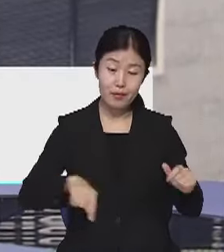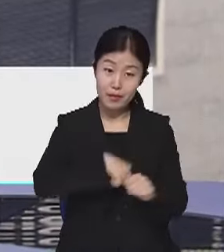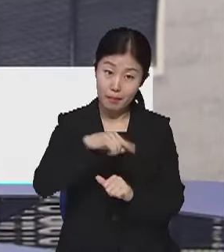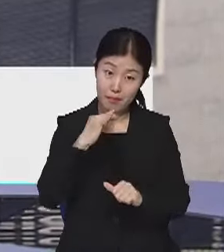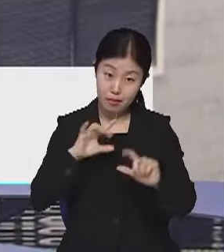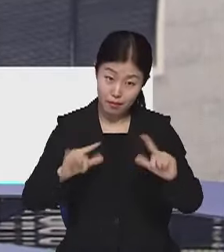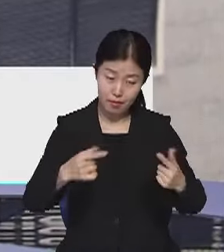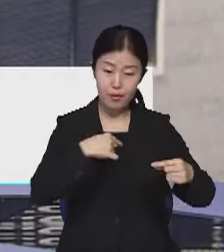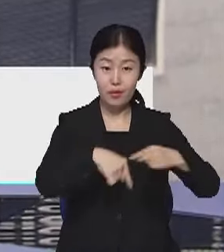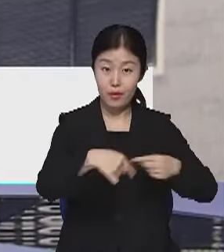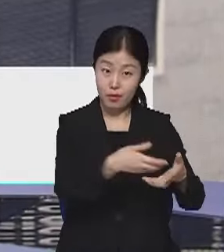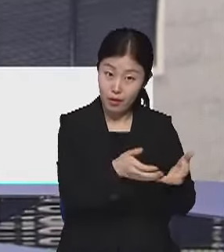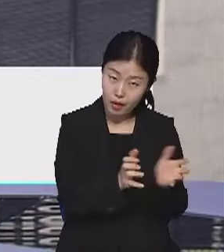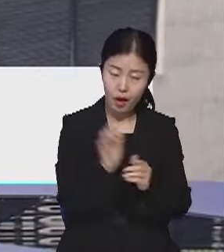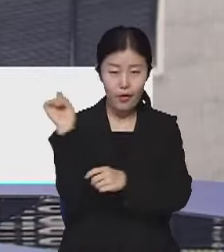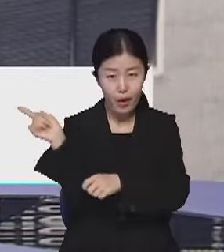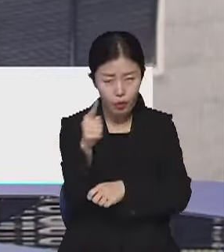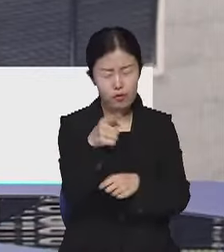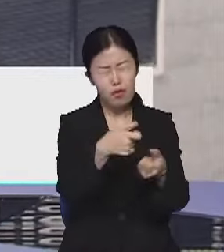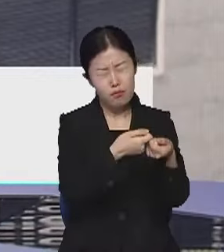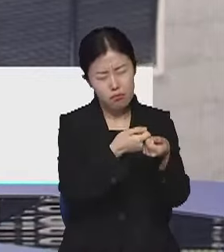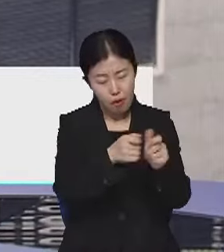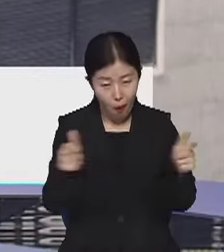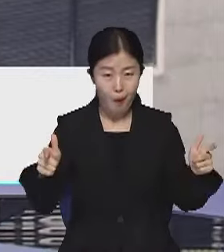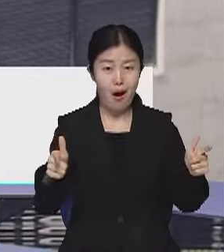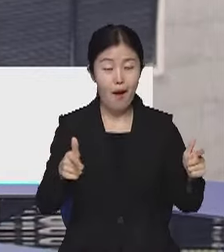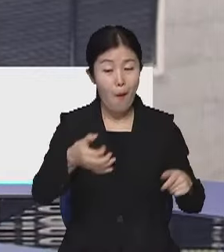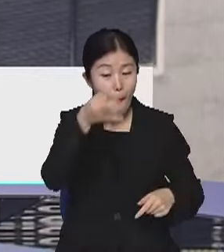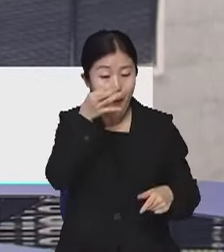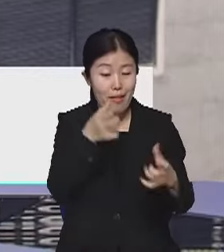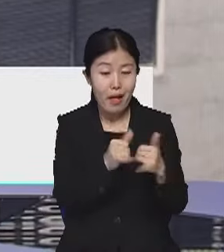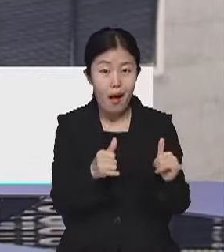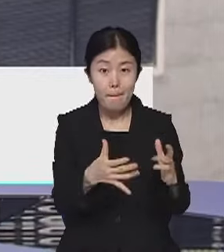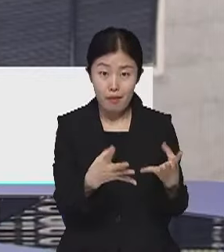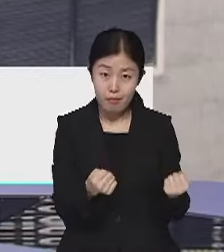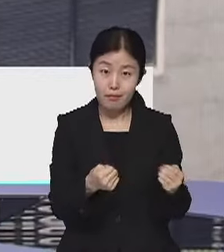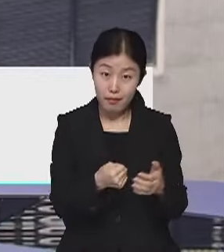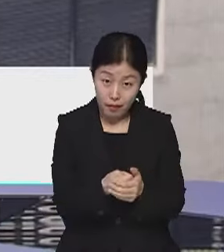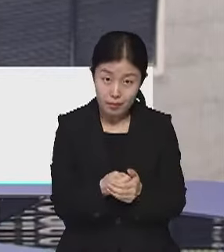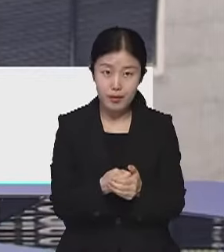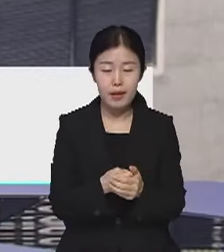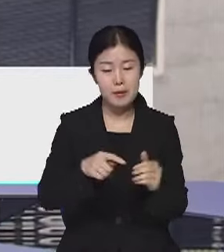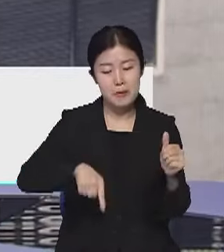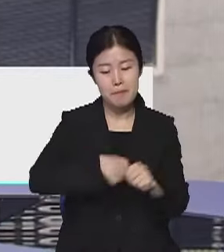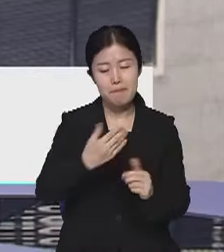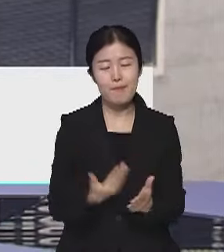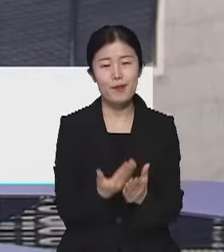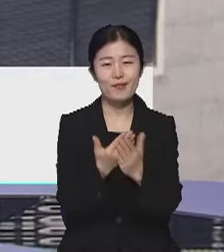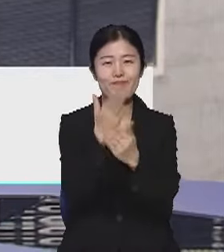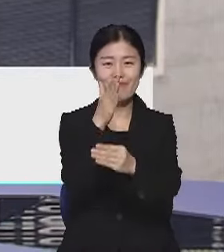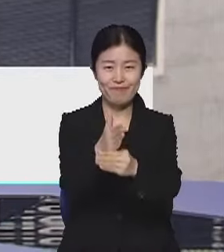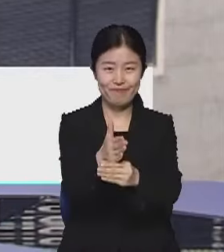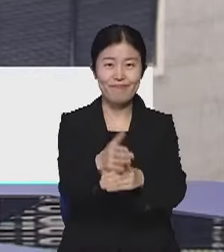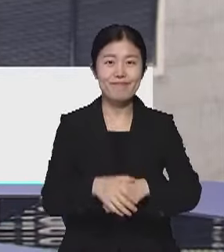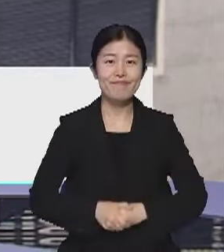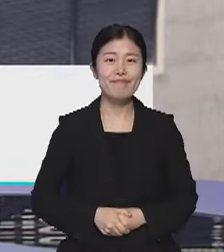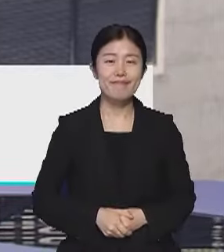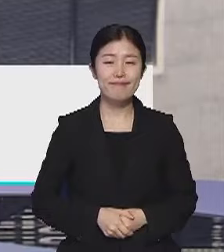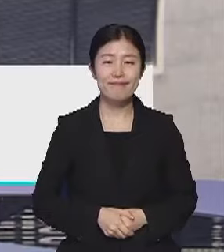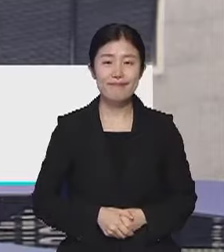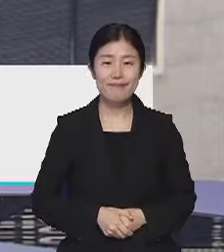정치 현안 야구 등 분야별 충성 구독자도 늘며 양적 질적 성장을 더해가고 있습니다